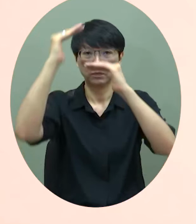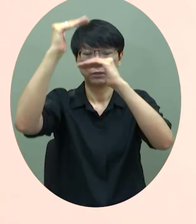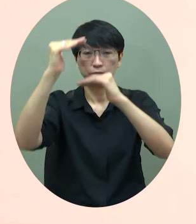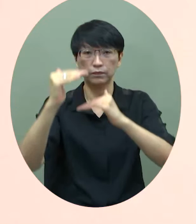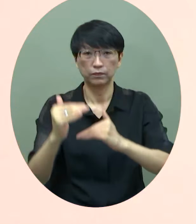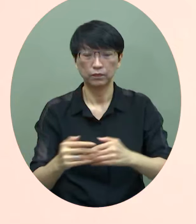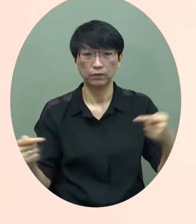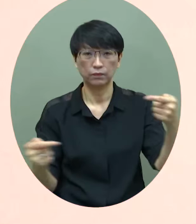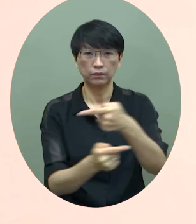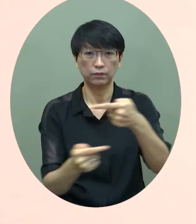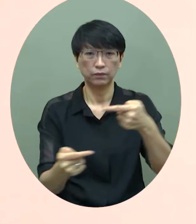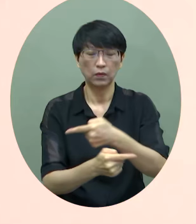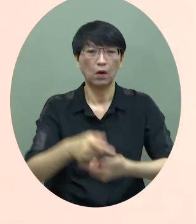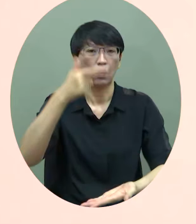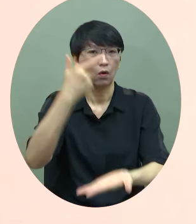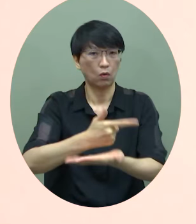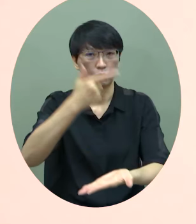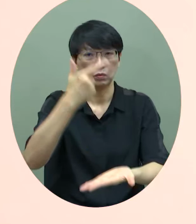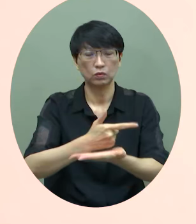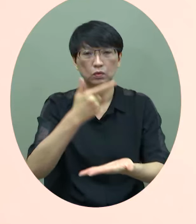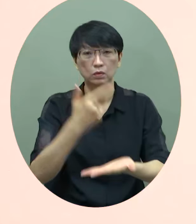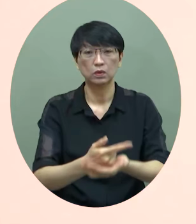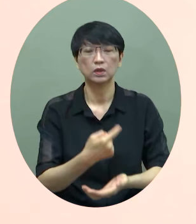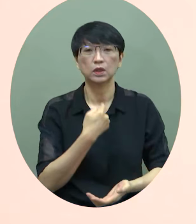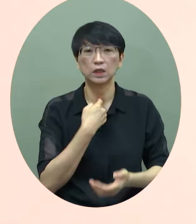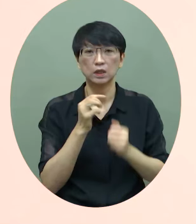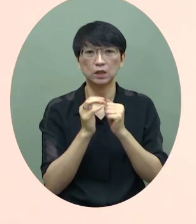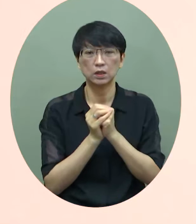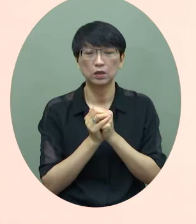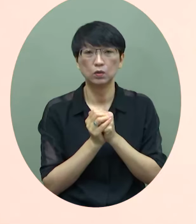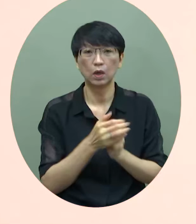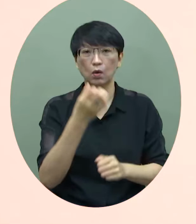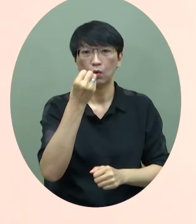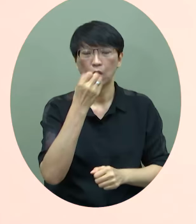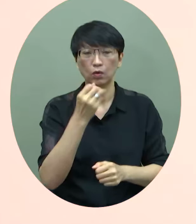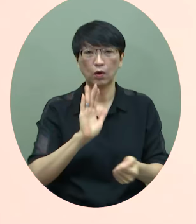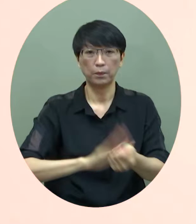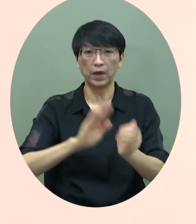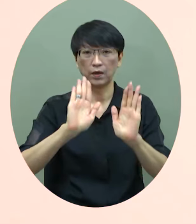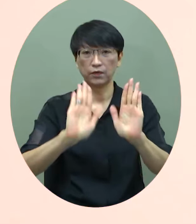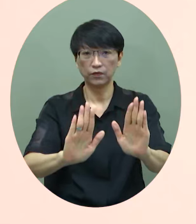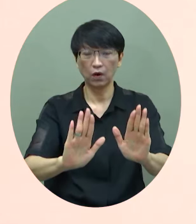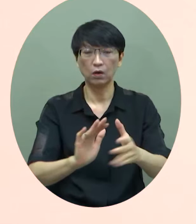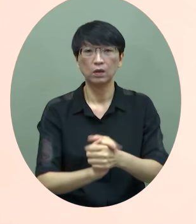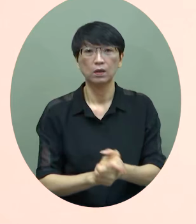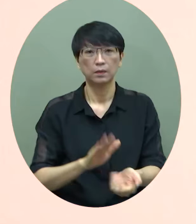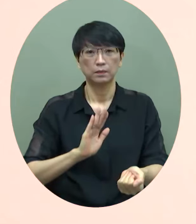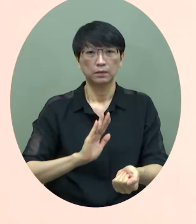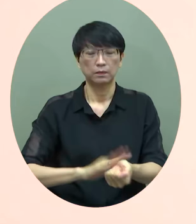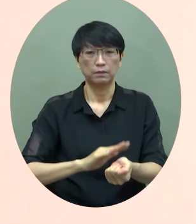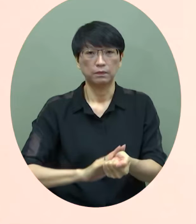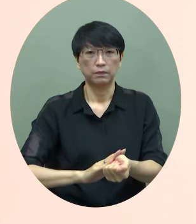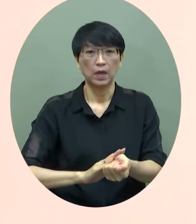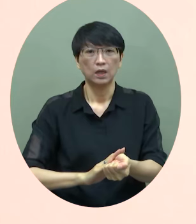是至為重要所以都是要求我們要做好防疫抗疫的工作